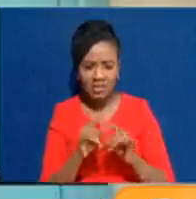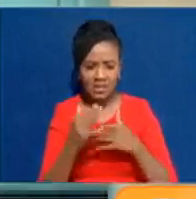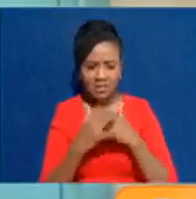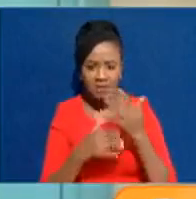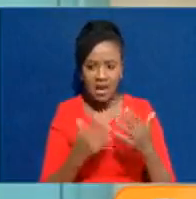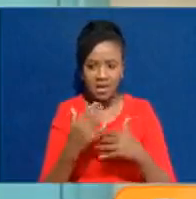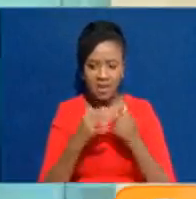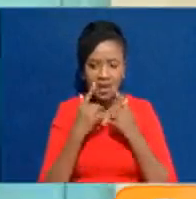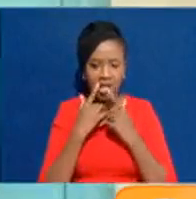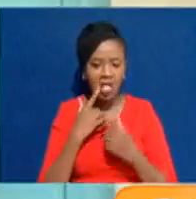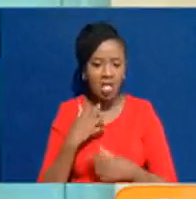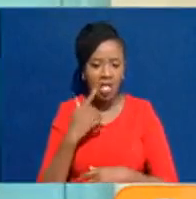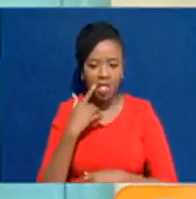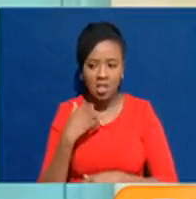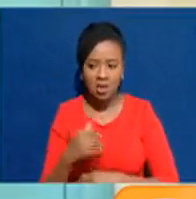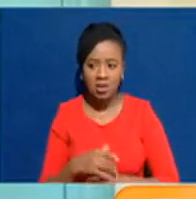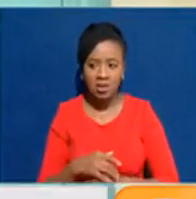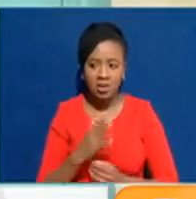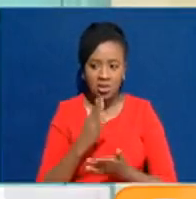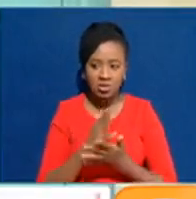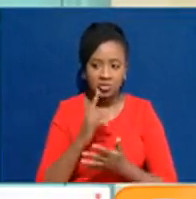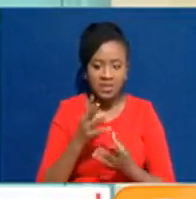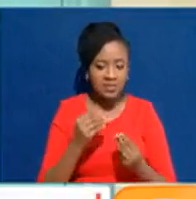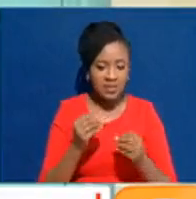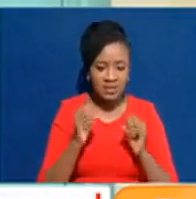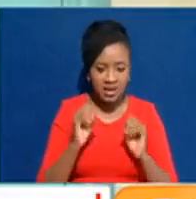damu kwa mdomo. Ilikuwa mtihani mkubwa sana kwa sababu